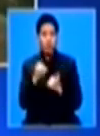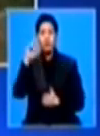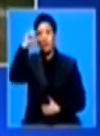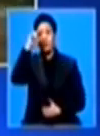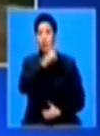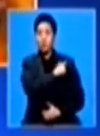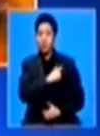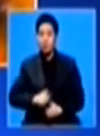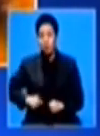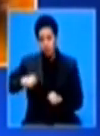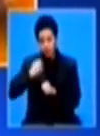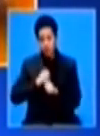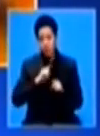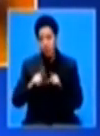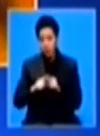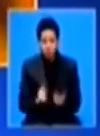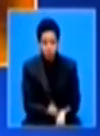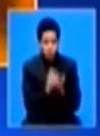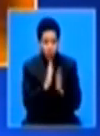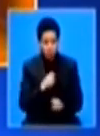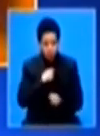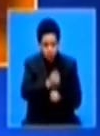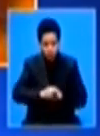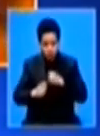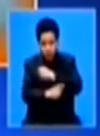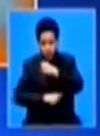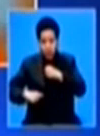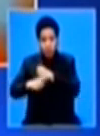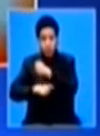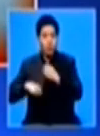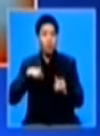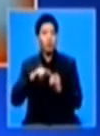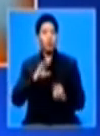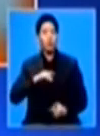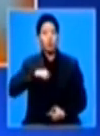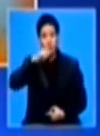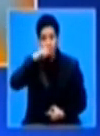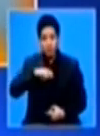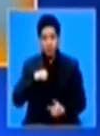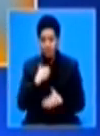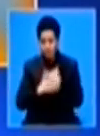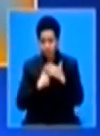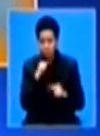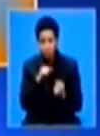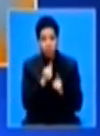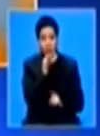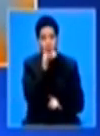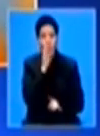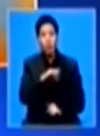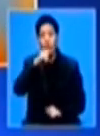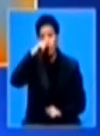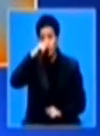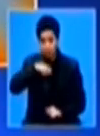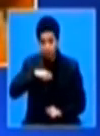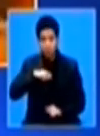ติมาอย่างต่อเนื่องเพื่อเป็นการสำนึกในพระมหากรุณาธิคุณและเพื่อยกย่องในพระปรีชาสามารถของพระองค์คณะรัฐมนตรีมี